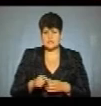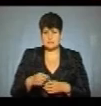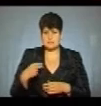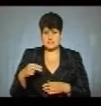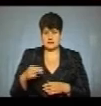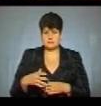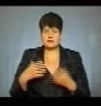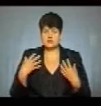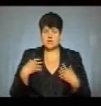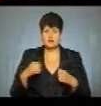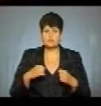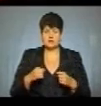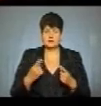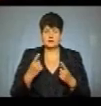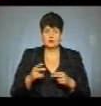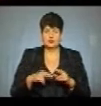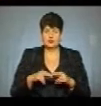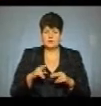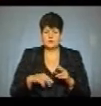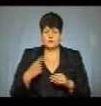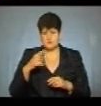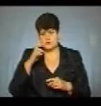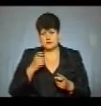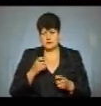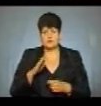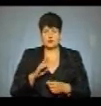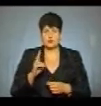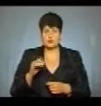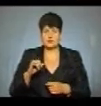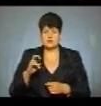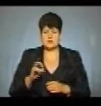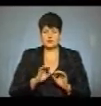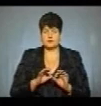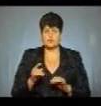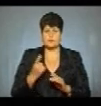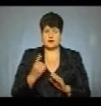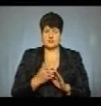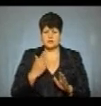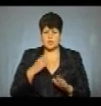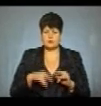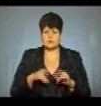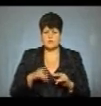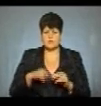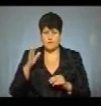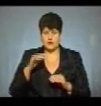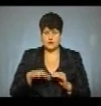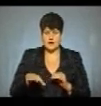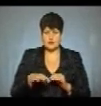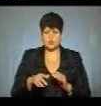Начальник управління капітального будівництва облдержадміністрації Віктор Кузяк розповів, що перша черга будівництва водної арени готова